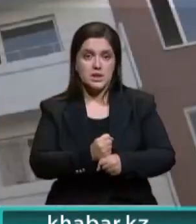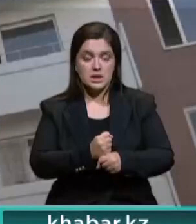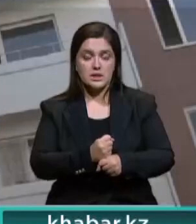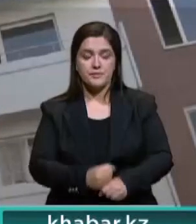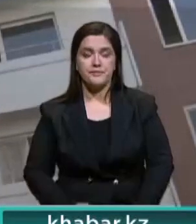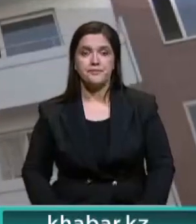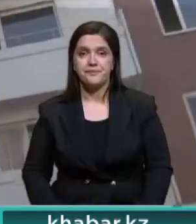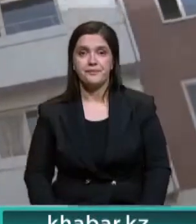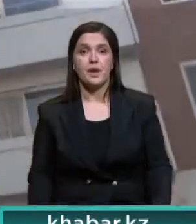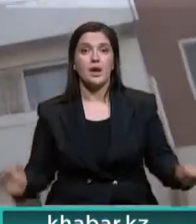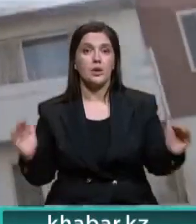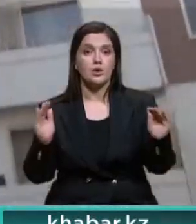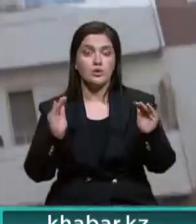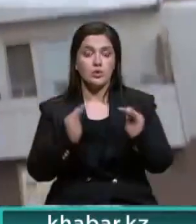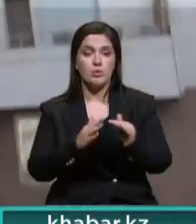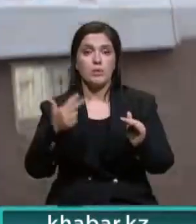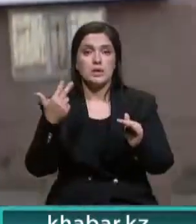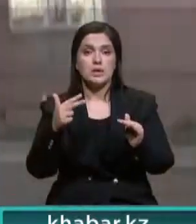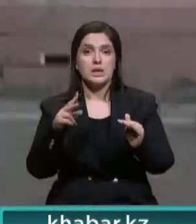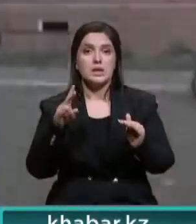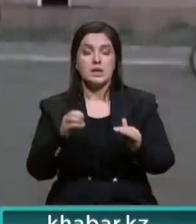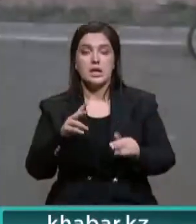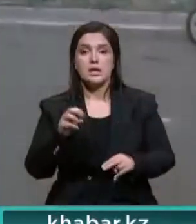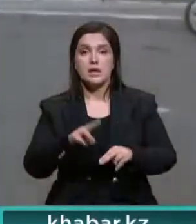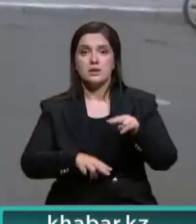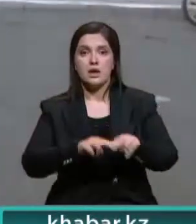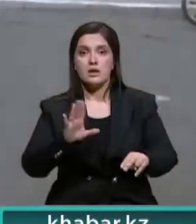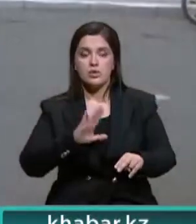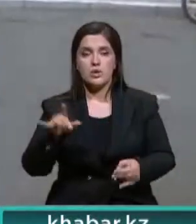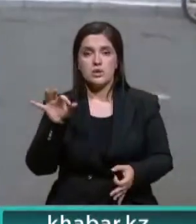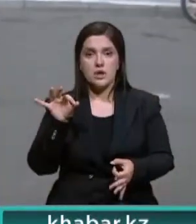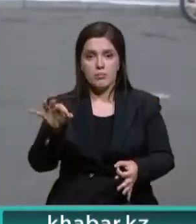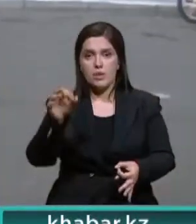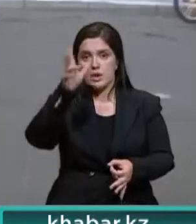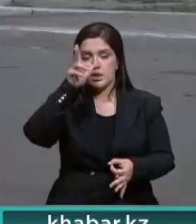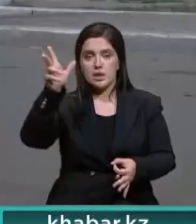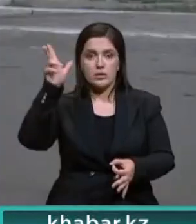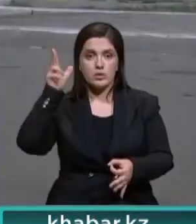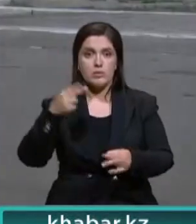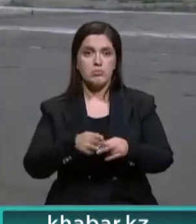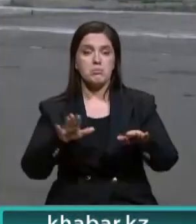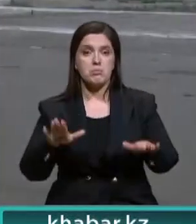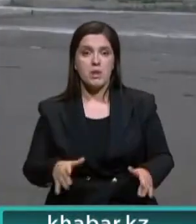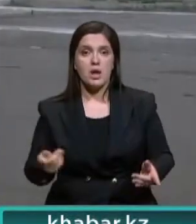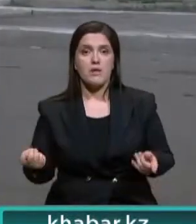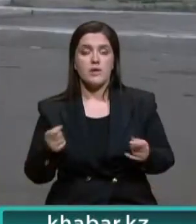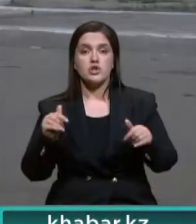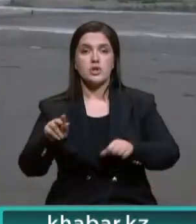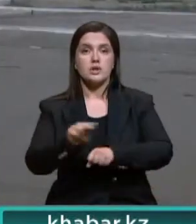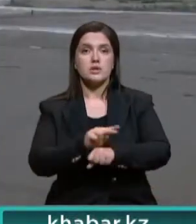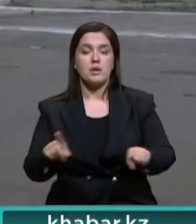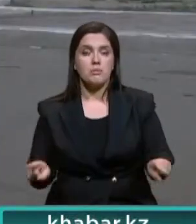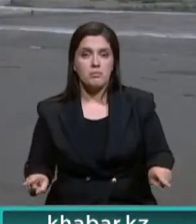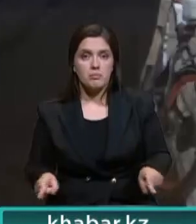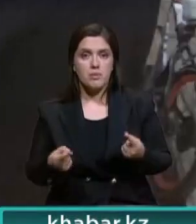Как выяснилось, дому почти 30 лет. Недостроив его, когда-то забросили, и только 3 года назад местные власти решили его реконструировать и